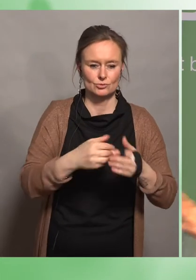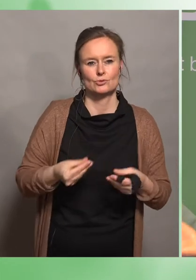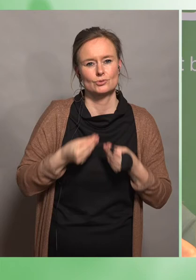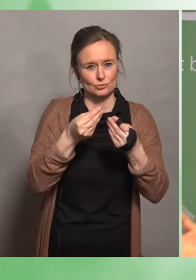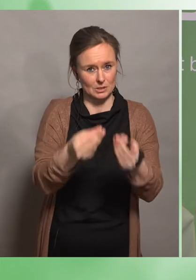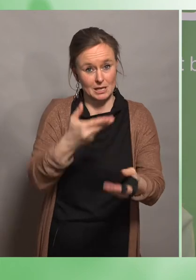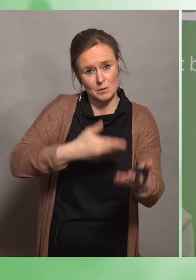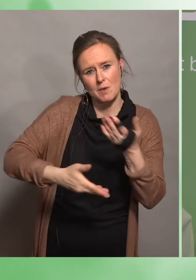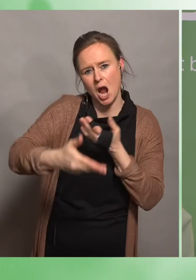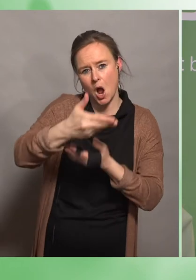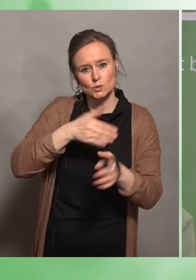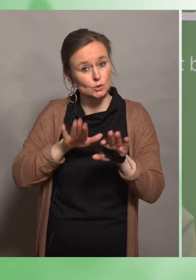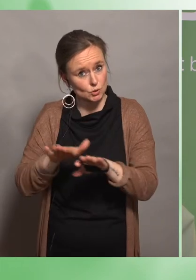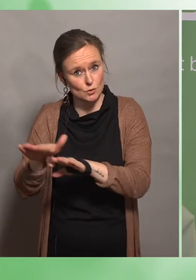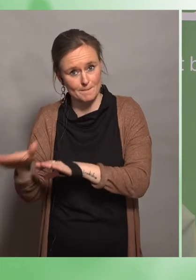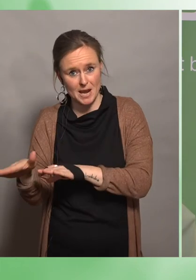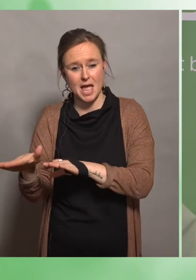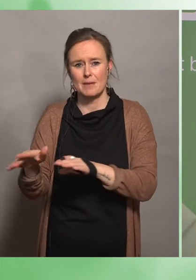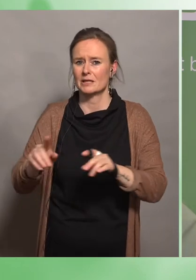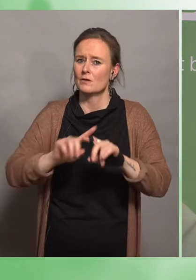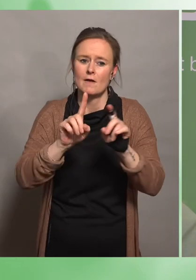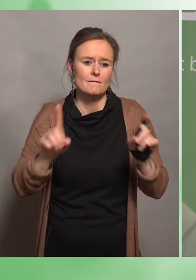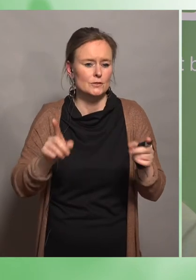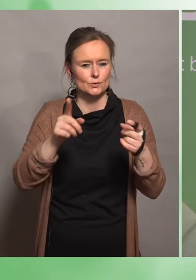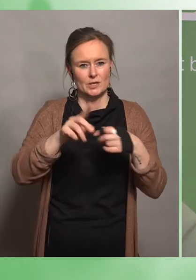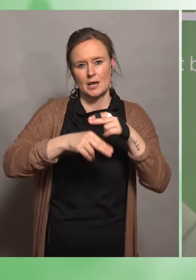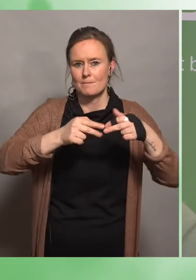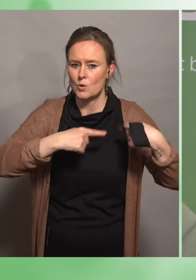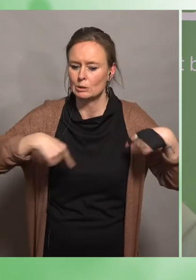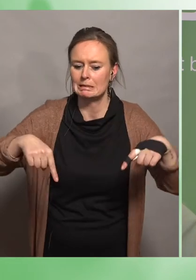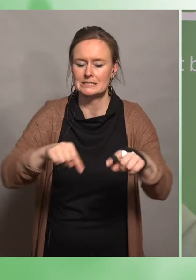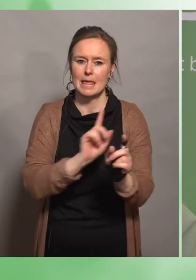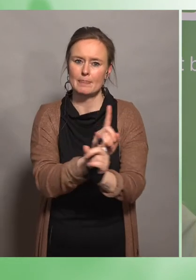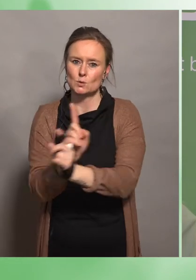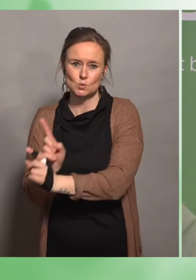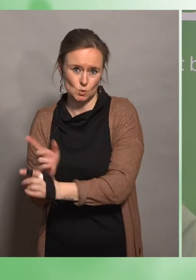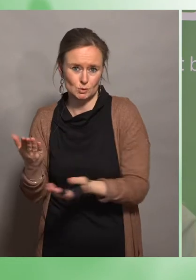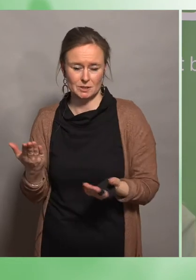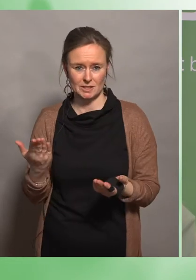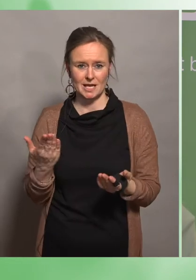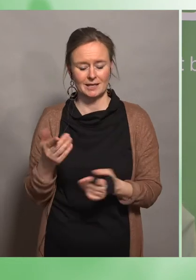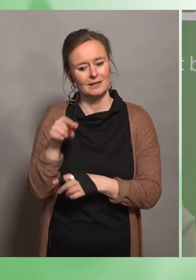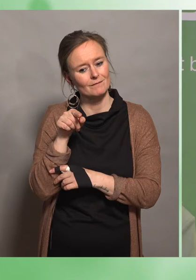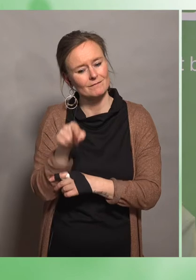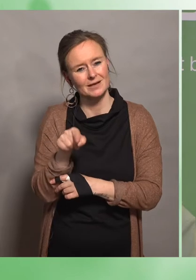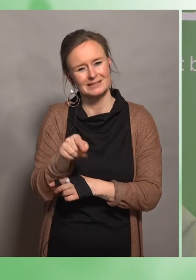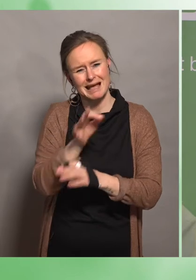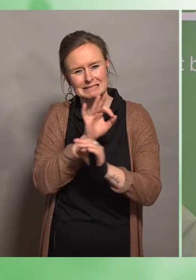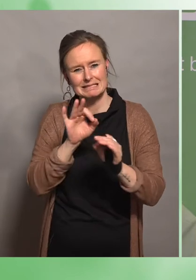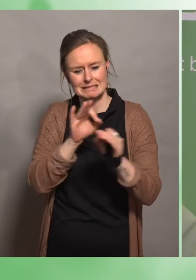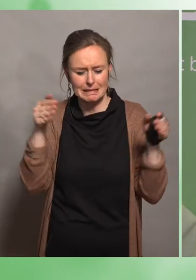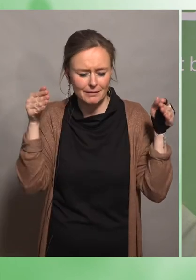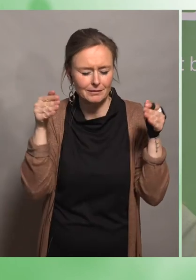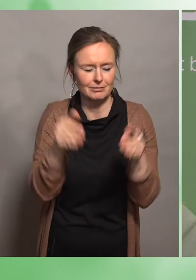im Austausch zu sein, weil die auch für die unterschiedlichen Bundesländer zuständig sind. Einfach da sehr, sehr intensiv